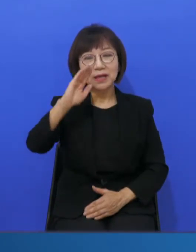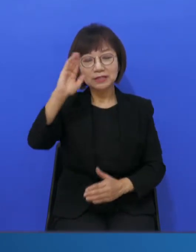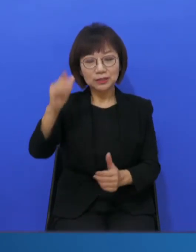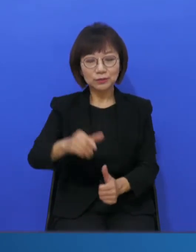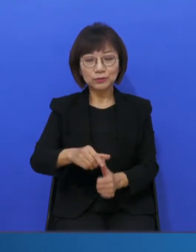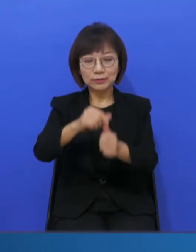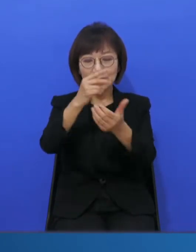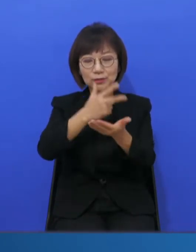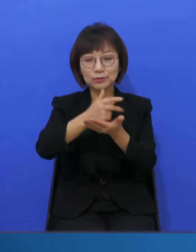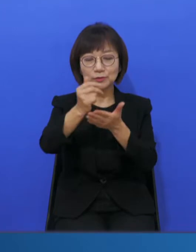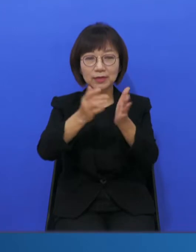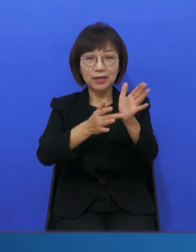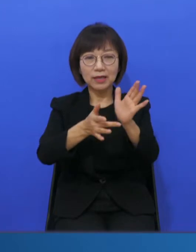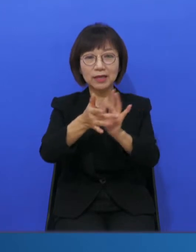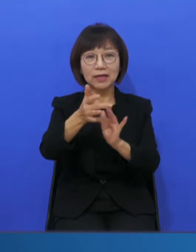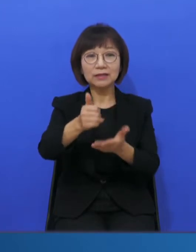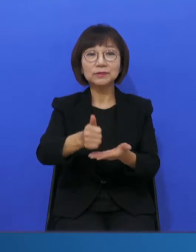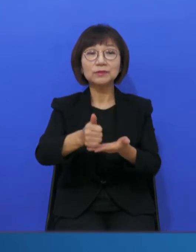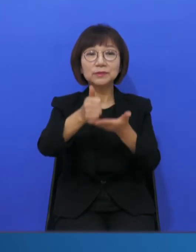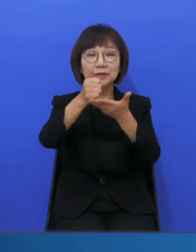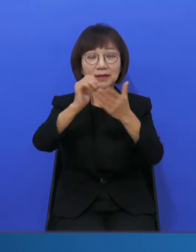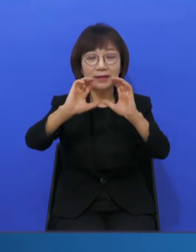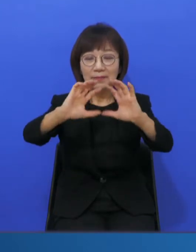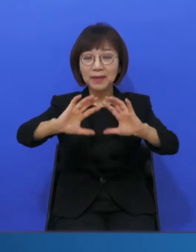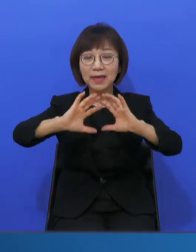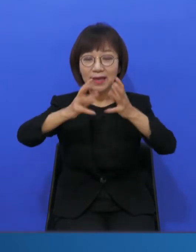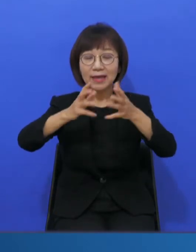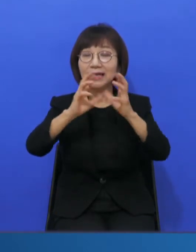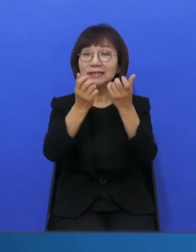찬양하라 복되신 곳에 주 예수